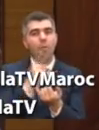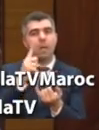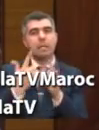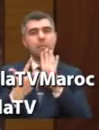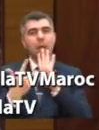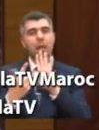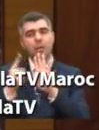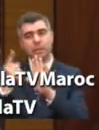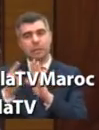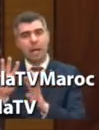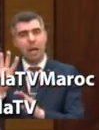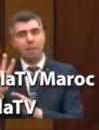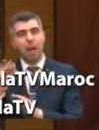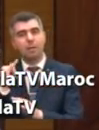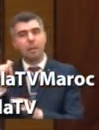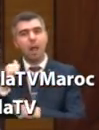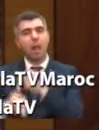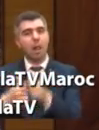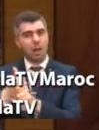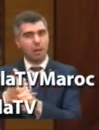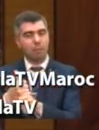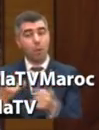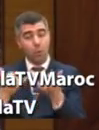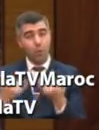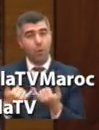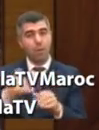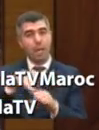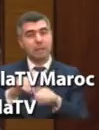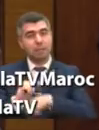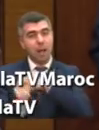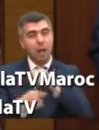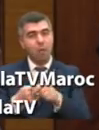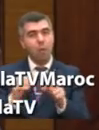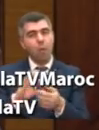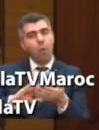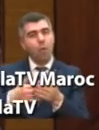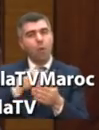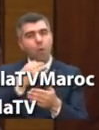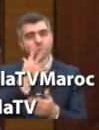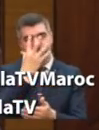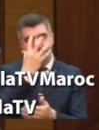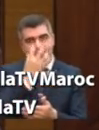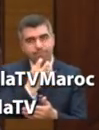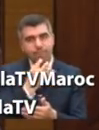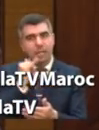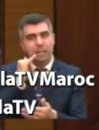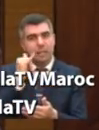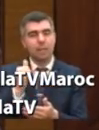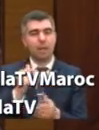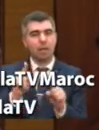سنة، لا يسعنا في الفريق الحركي إلا أن نعبر عن استنكارنا وتنديدنا لاستمرار إسرائيل